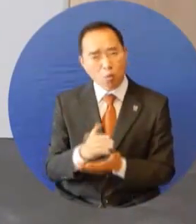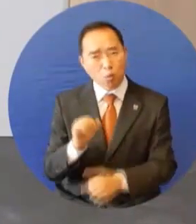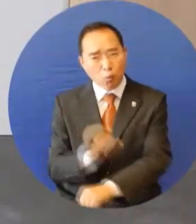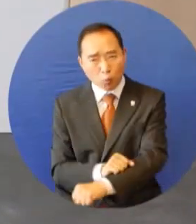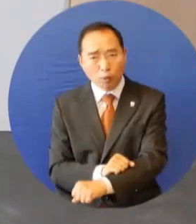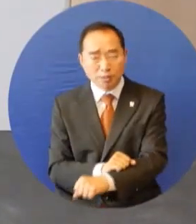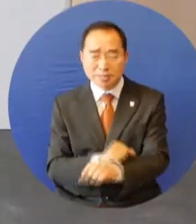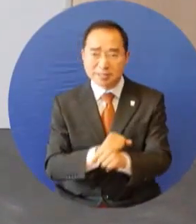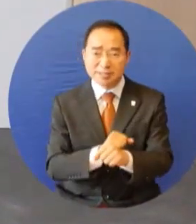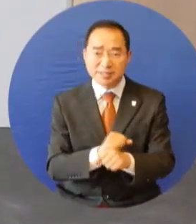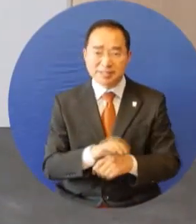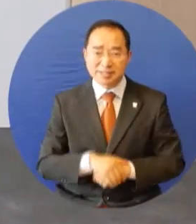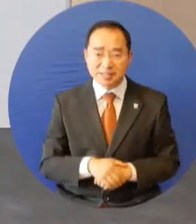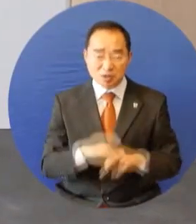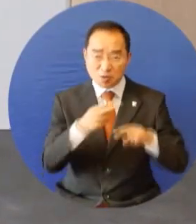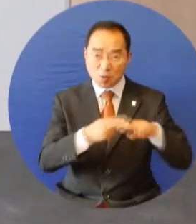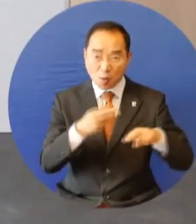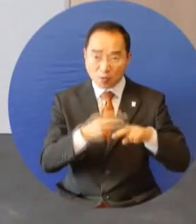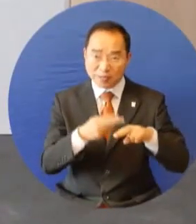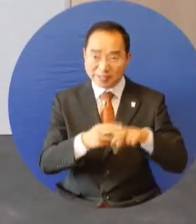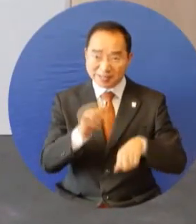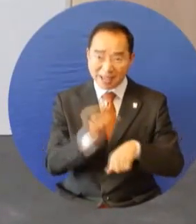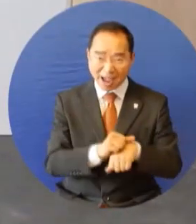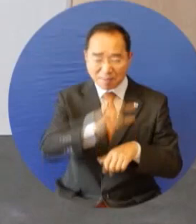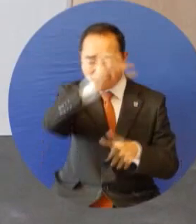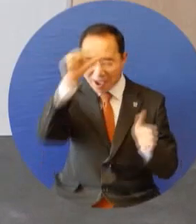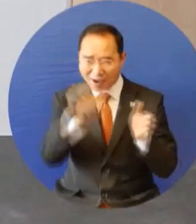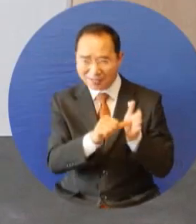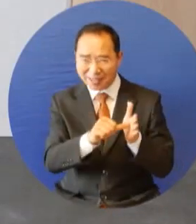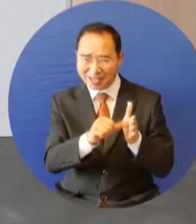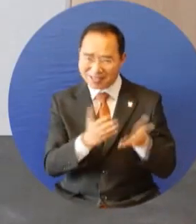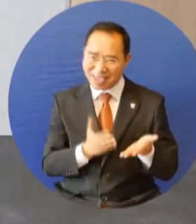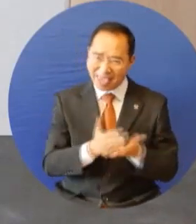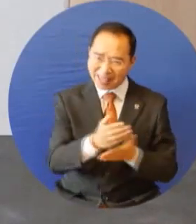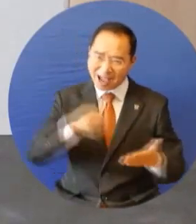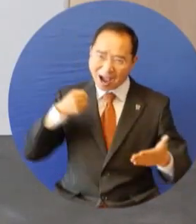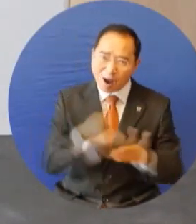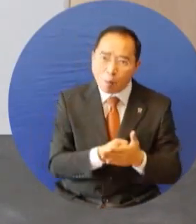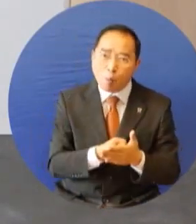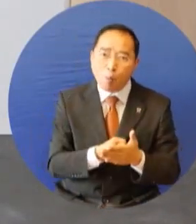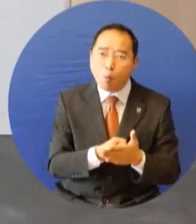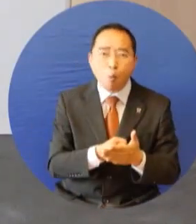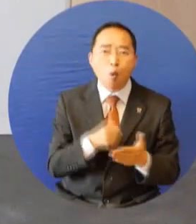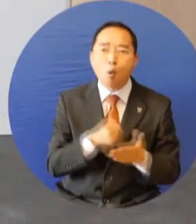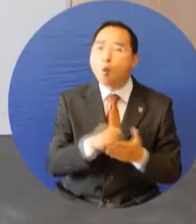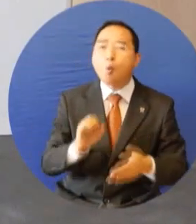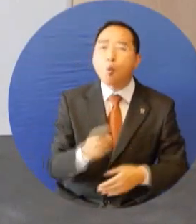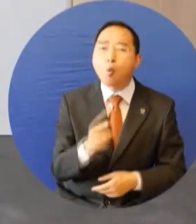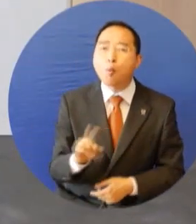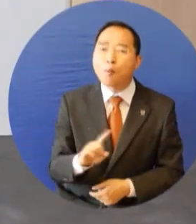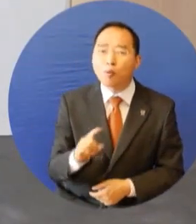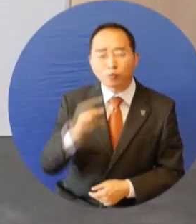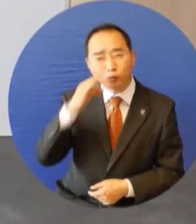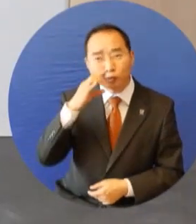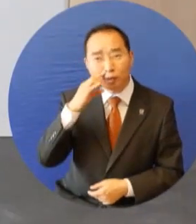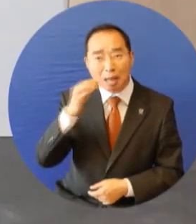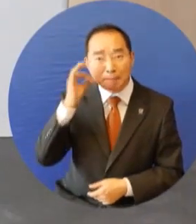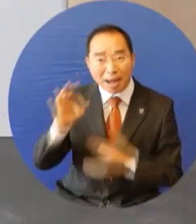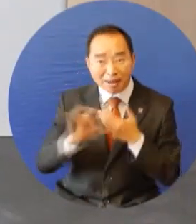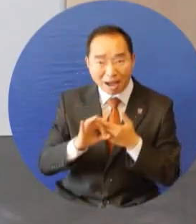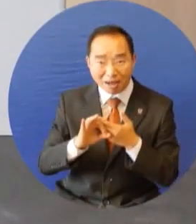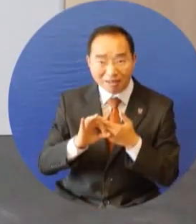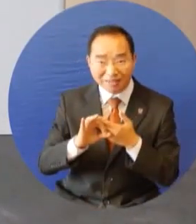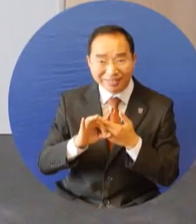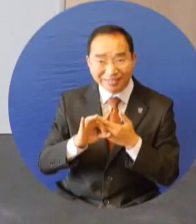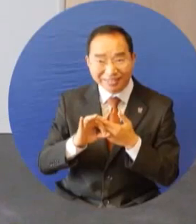재능이 있으시면서 이 일을 평생 해야겠다고 결심하신 이유가 무엇인지 궁금합니다. 만약